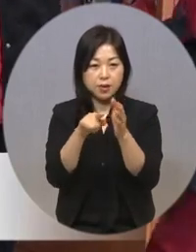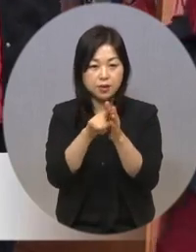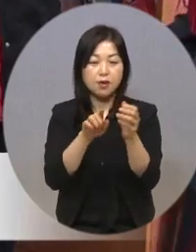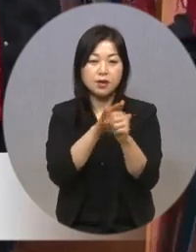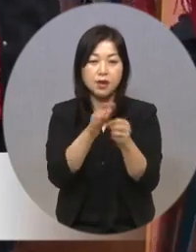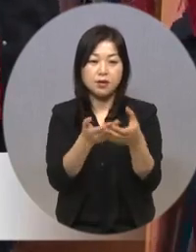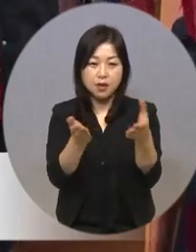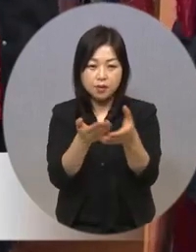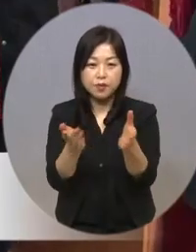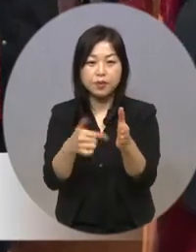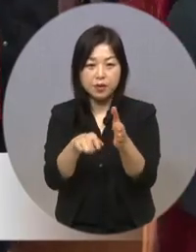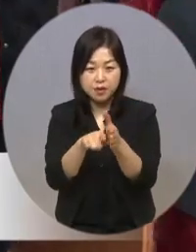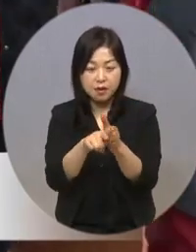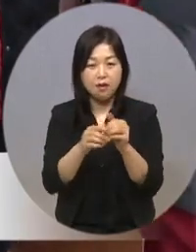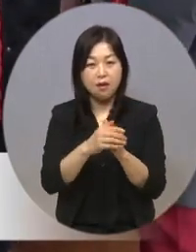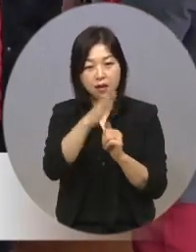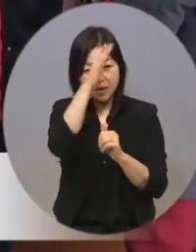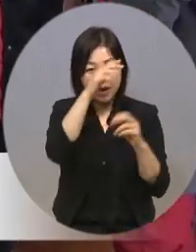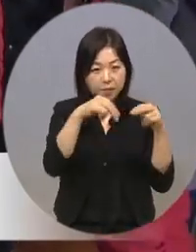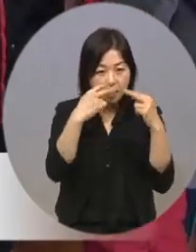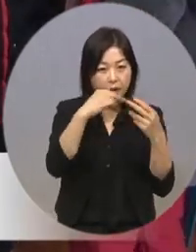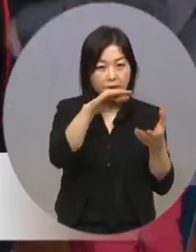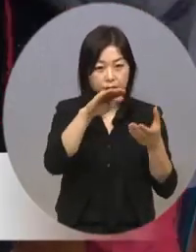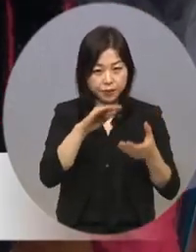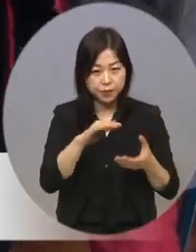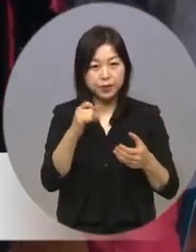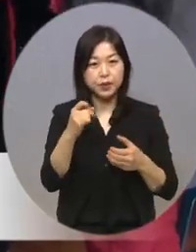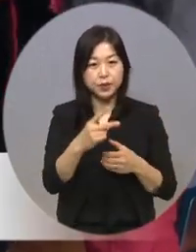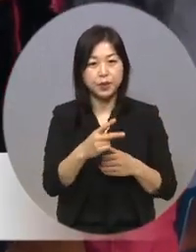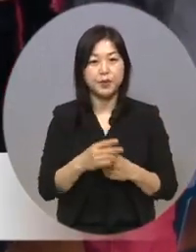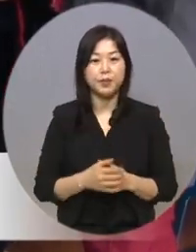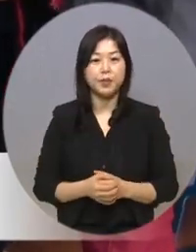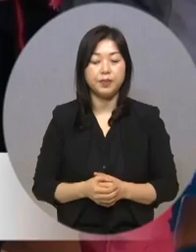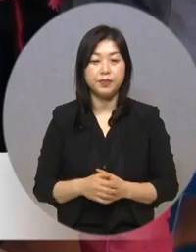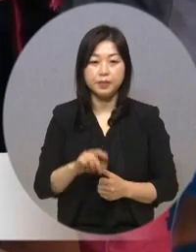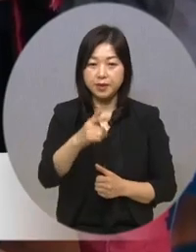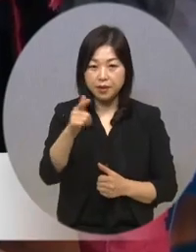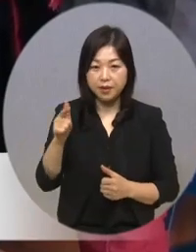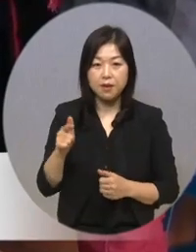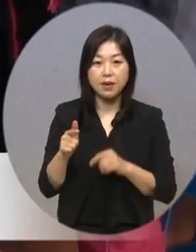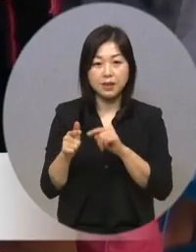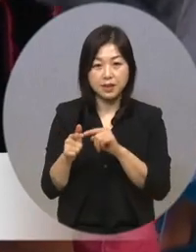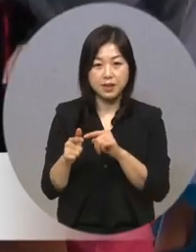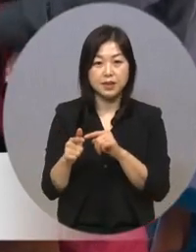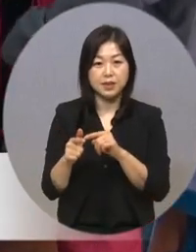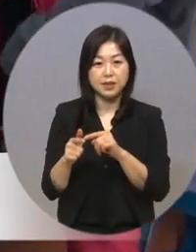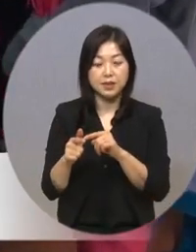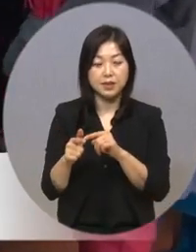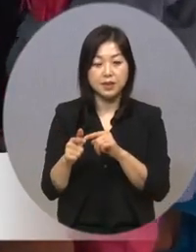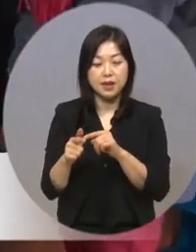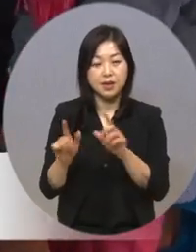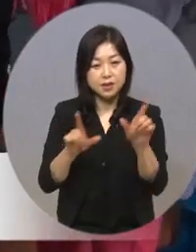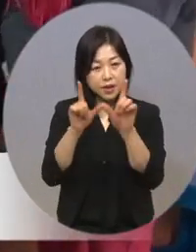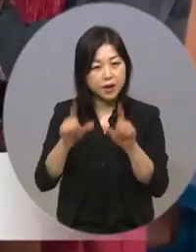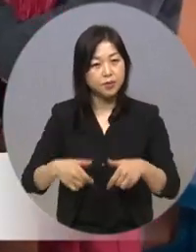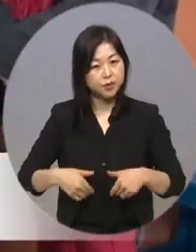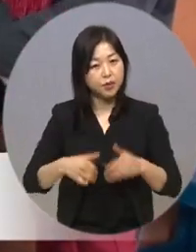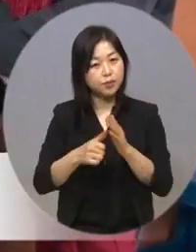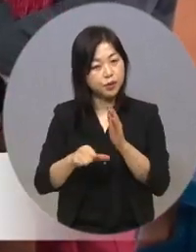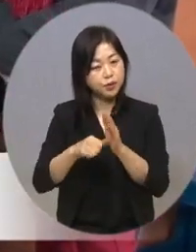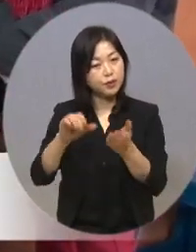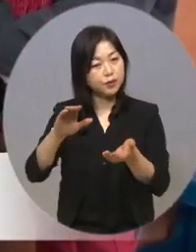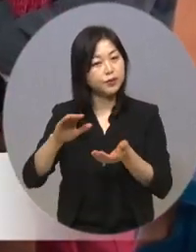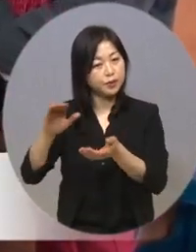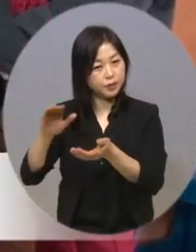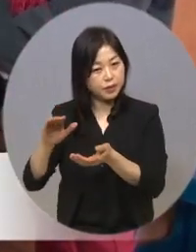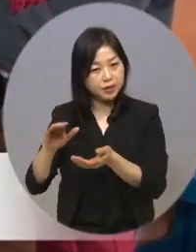이렇게 라면도 가주시고 또 여러 가지 또 생활 필수품을 가주신